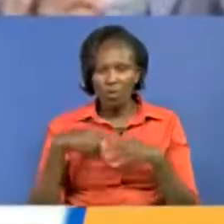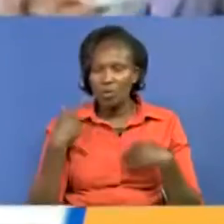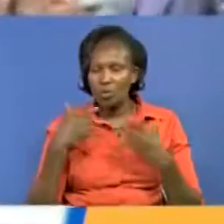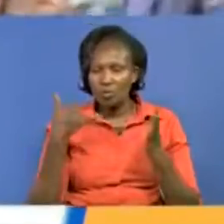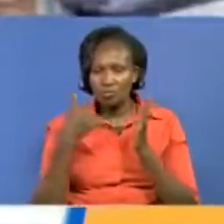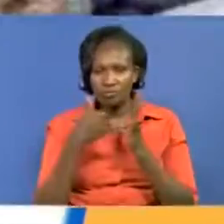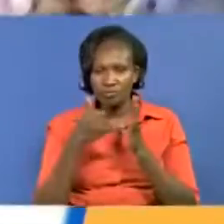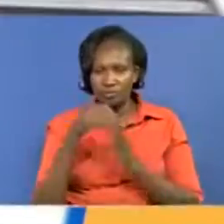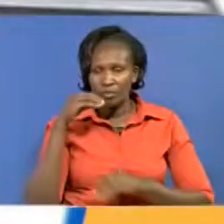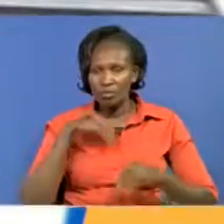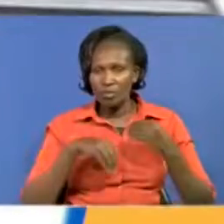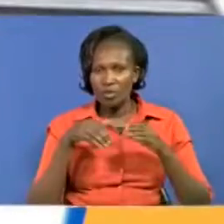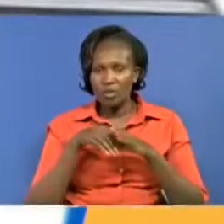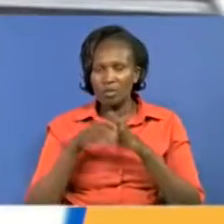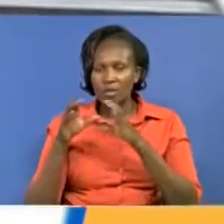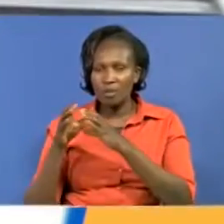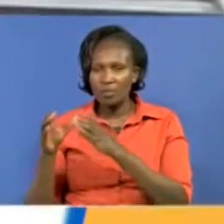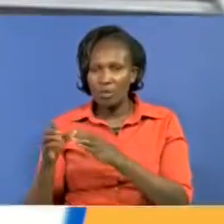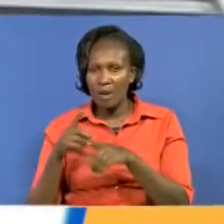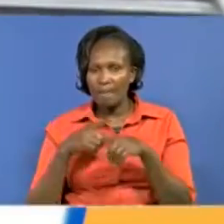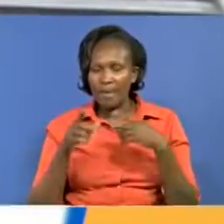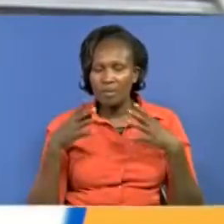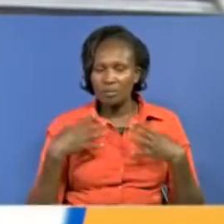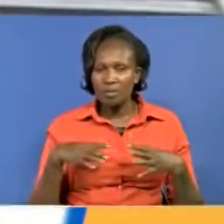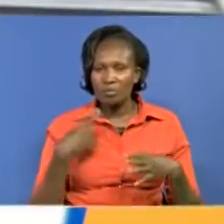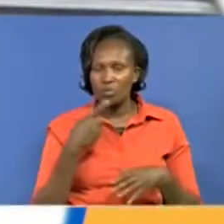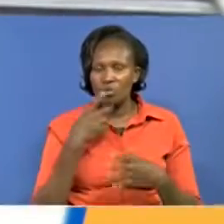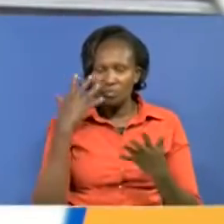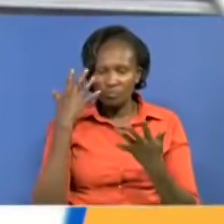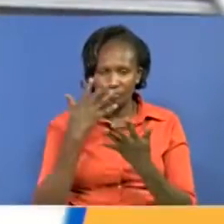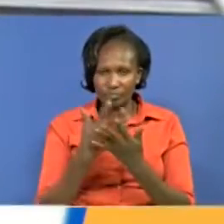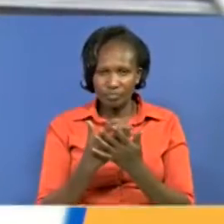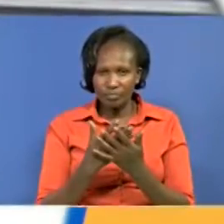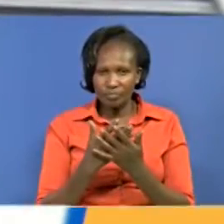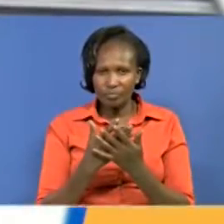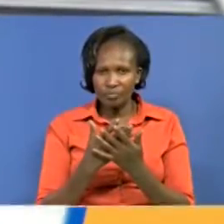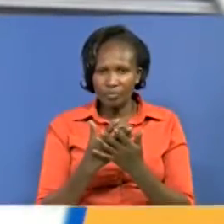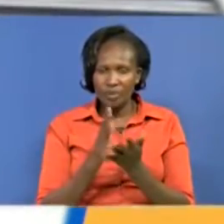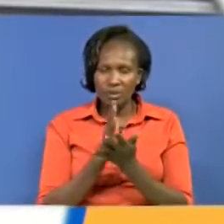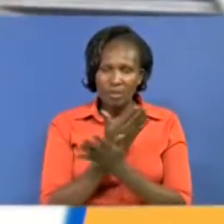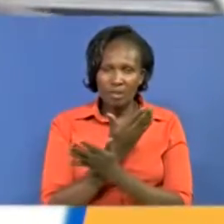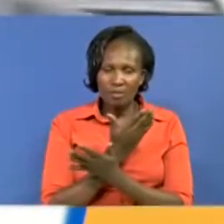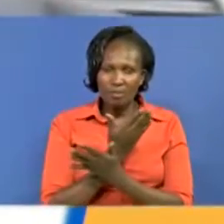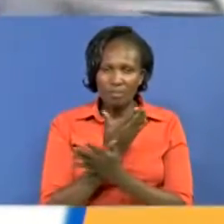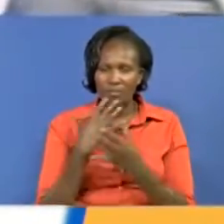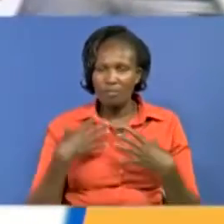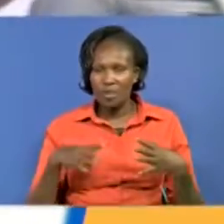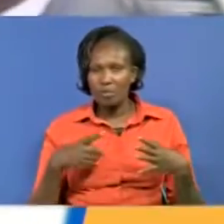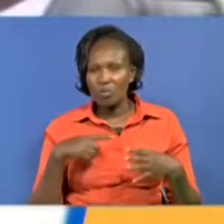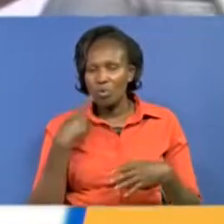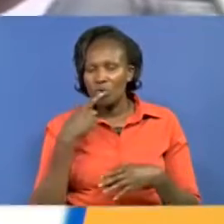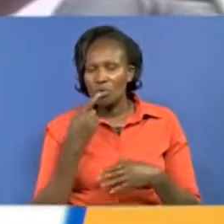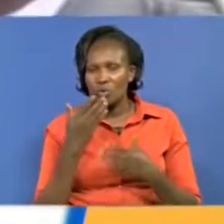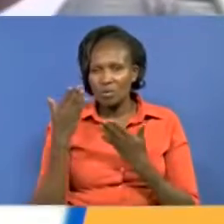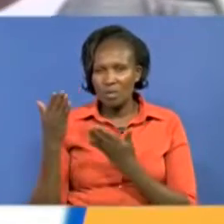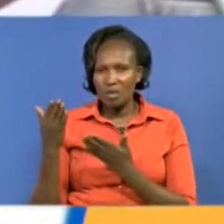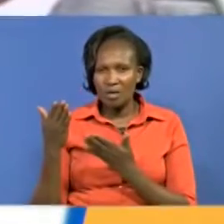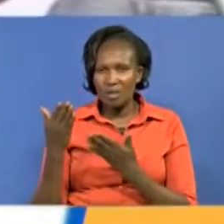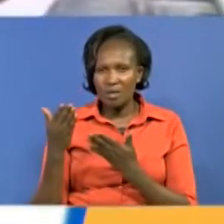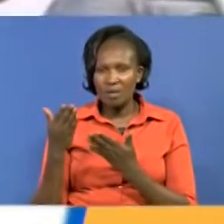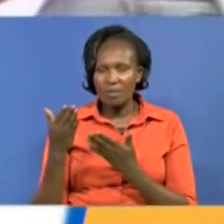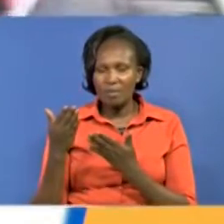ufisadi kwenye kampuni hiyo. Lakini wale ambao walishikwa, kuna wengine ambao walikuwako katika hayo